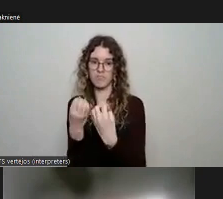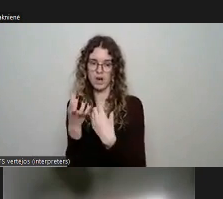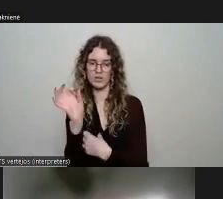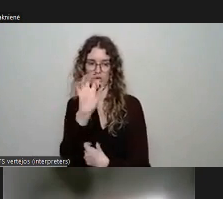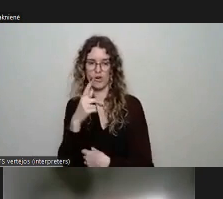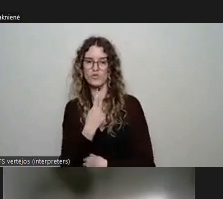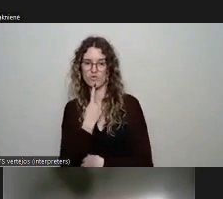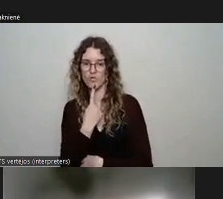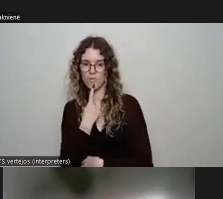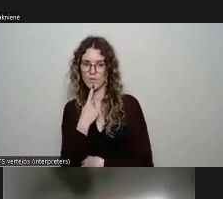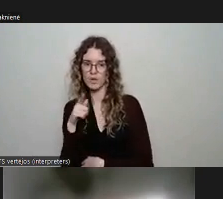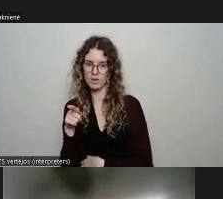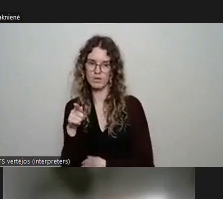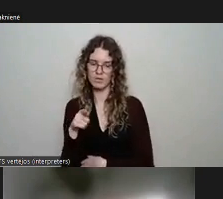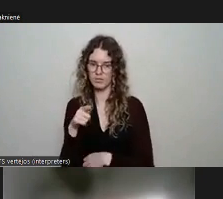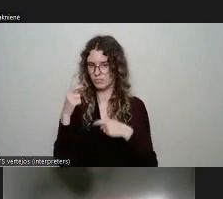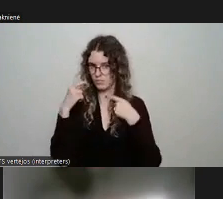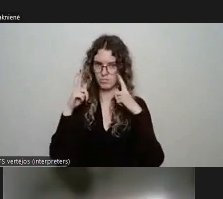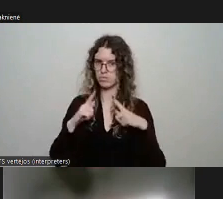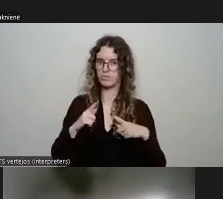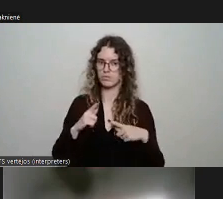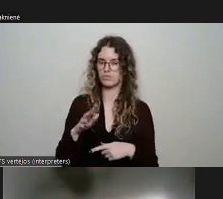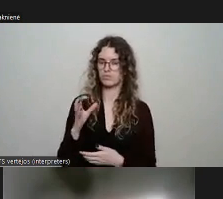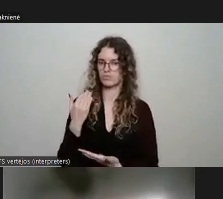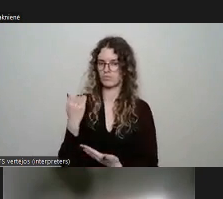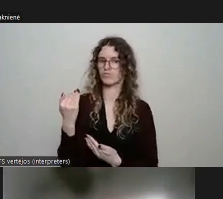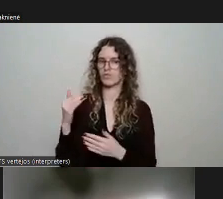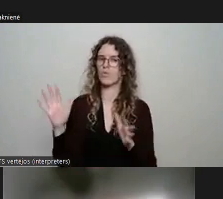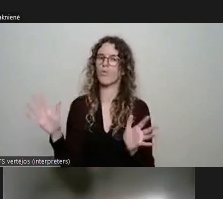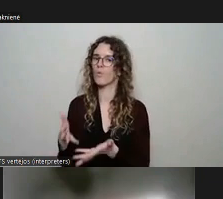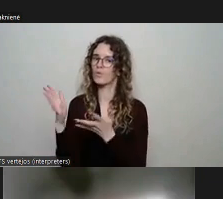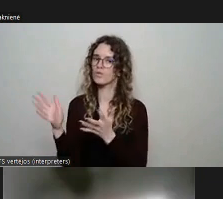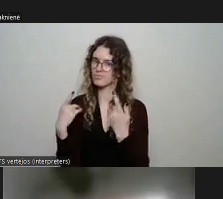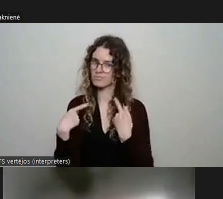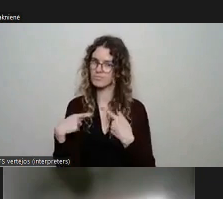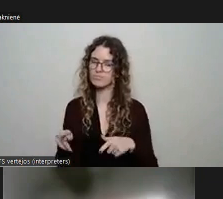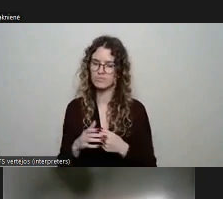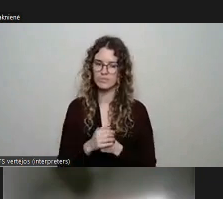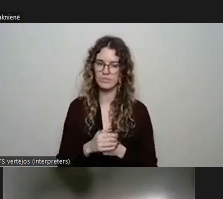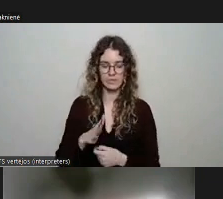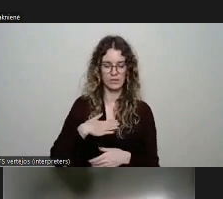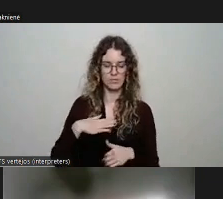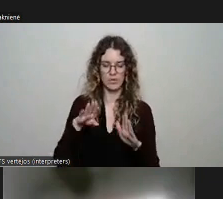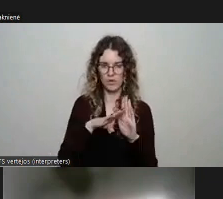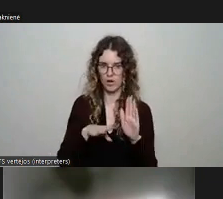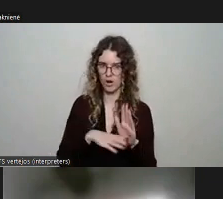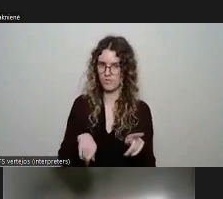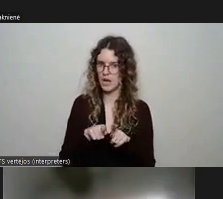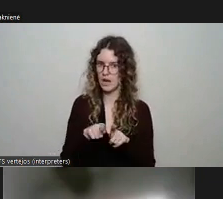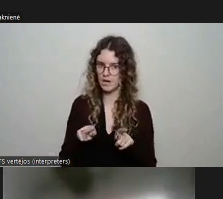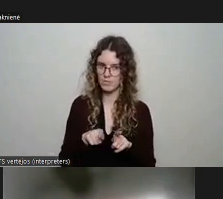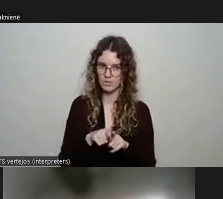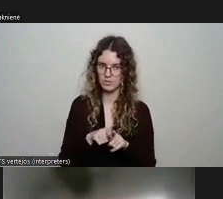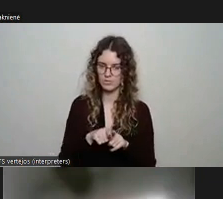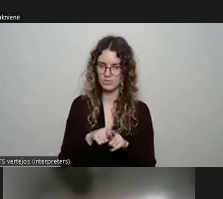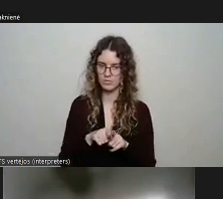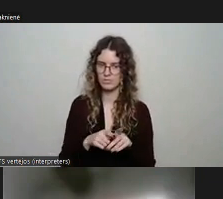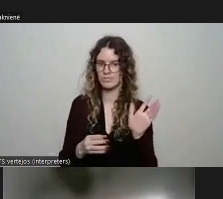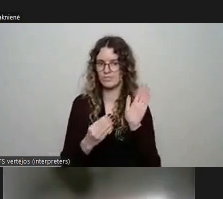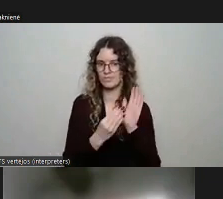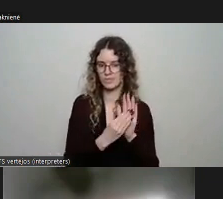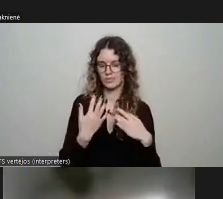tas fenomenais grįstas ugdymas, tai tikrai yra tas dalykas ir mūsų tose programose yra užfiksuotos tos tarpdalykinės